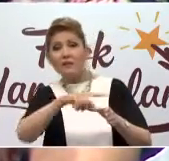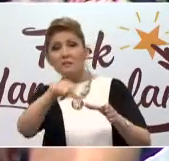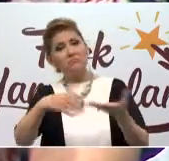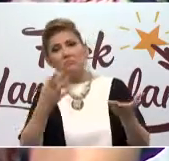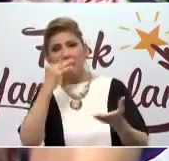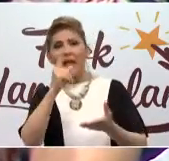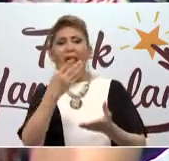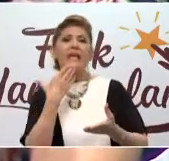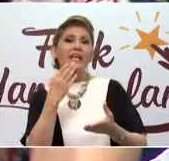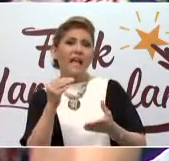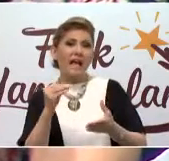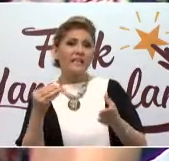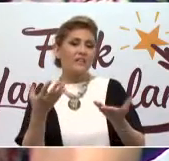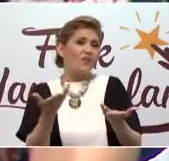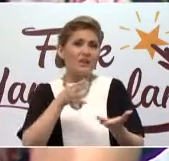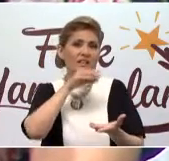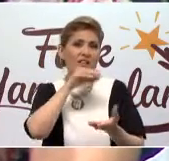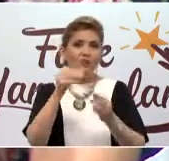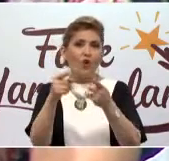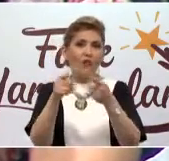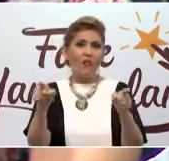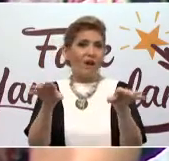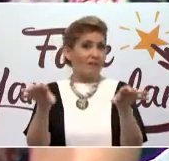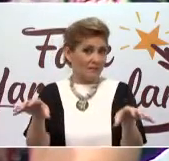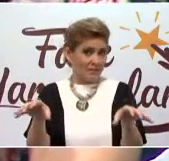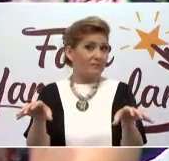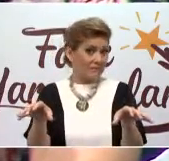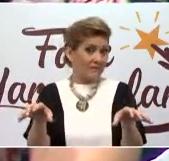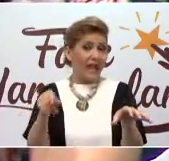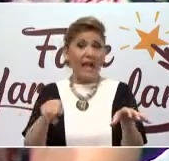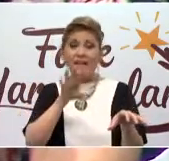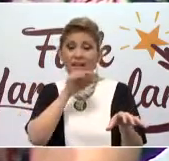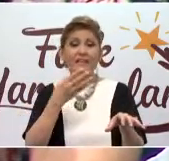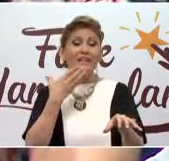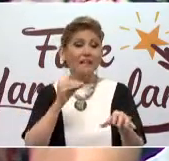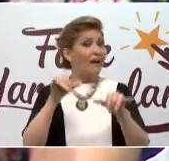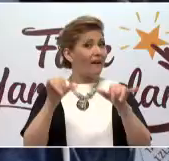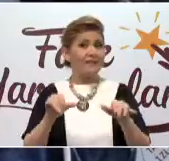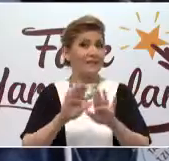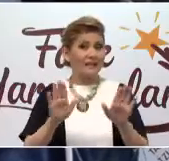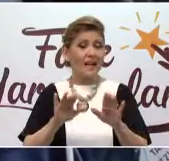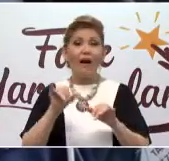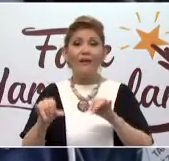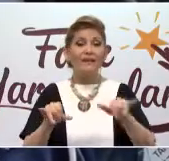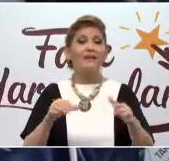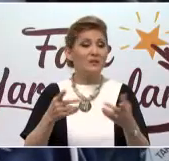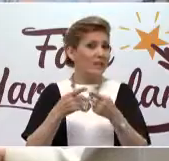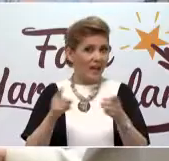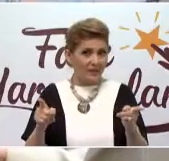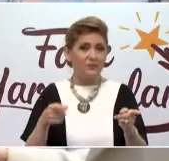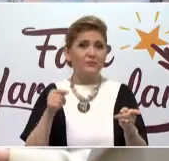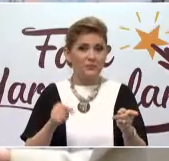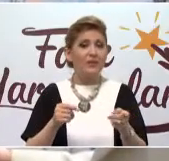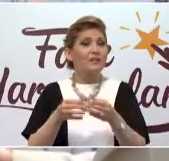örneğin gençler ve yaşlılar çok farklı değerlendirebiliyorlar. Yani herkesin ihtiyacını karşılayamıyor ne yazık ki. Ve sürekli